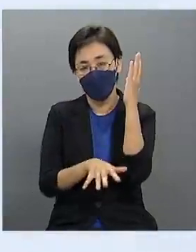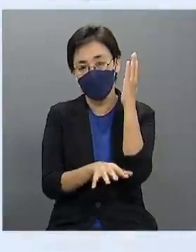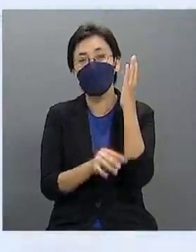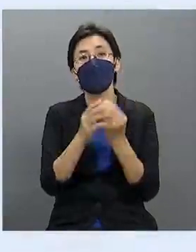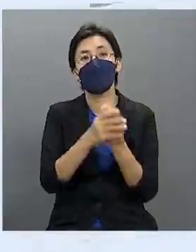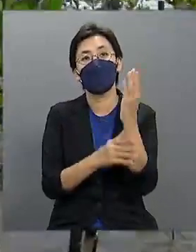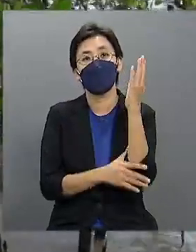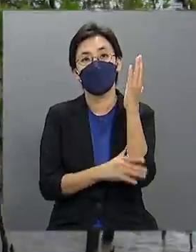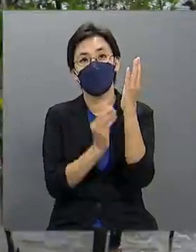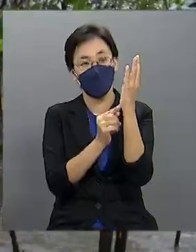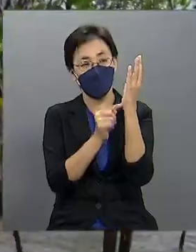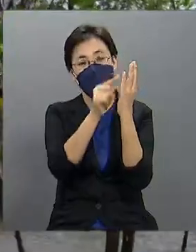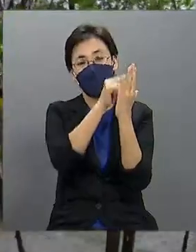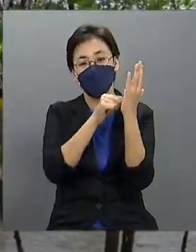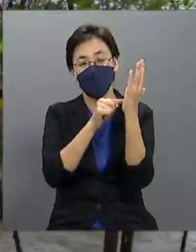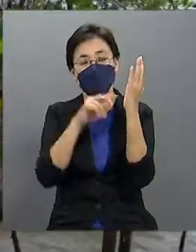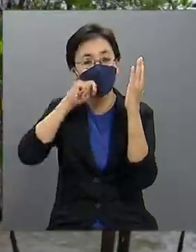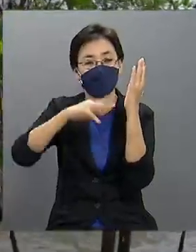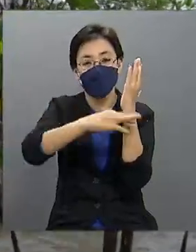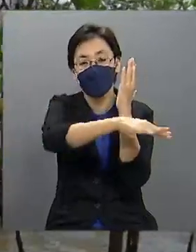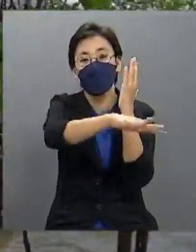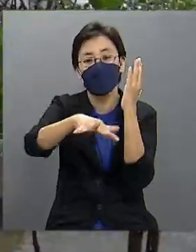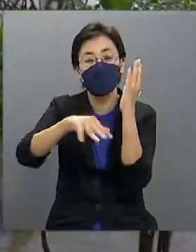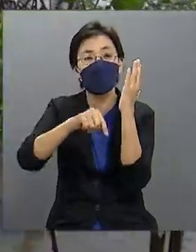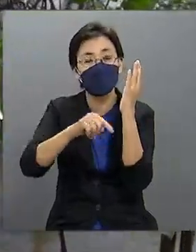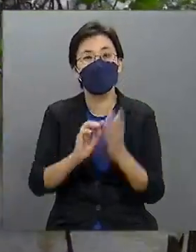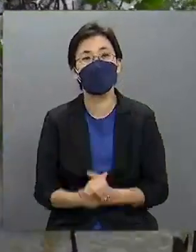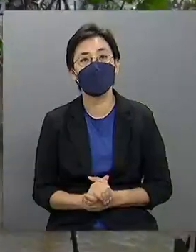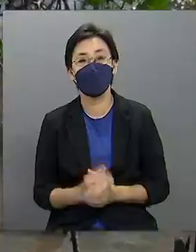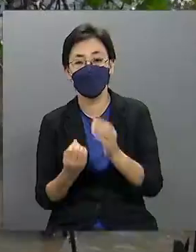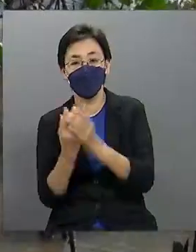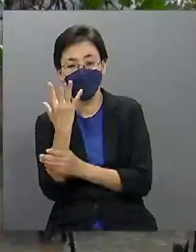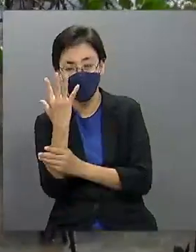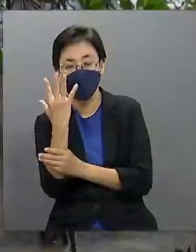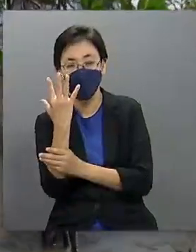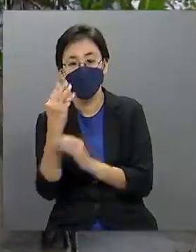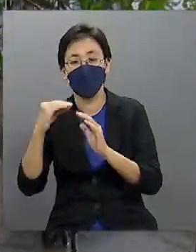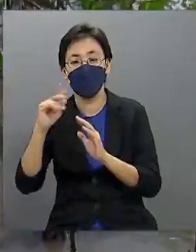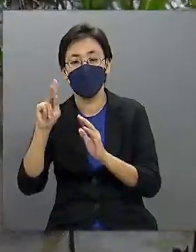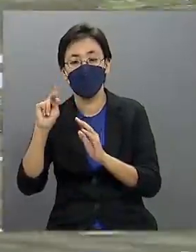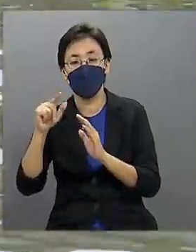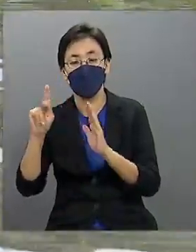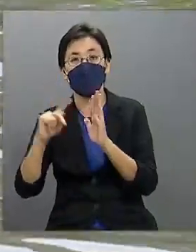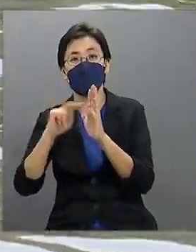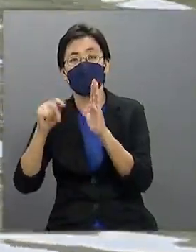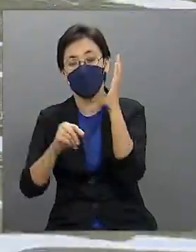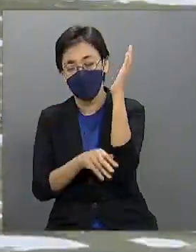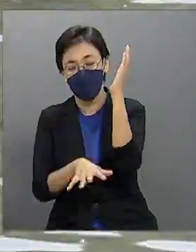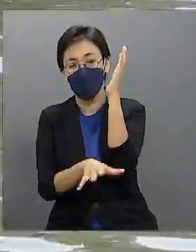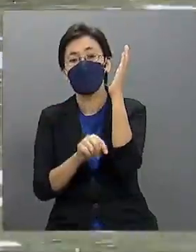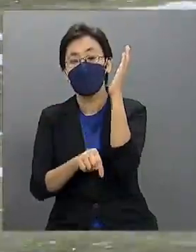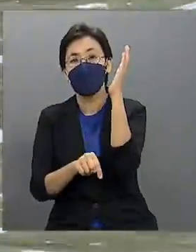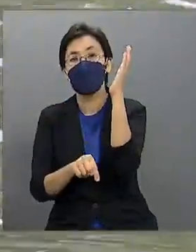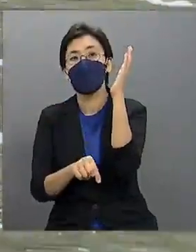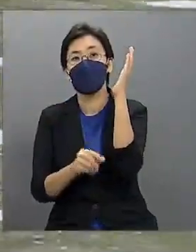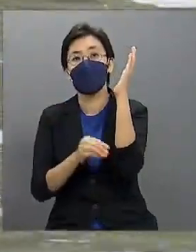ะ ๆ่ในคณะเดียวกันลากฬิตลางก็จะเปลากภütตสัดตกออกมาสดตกออกมาพอ